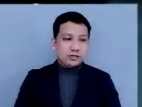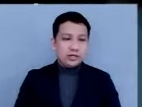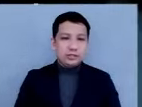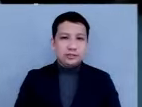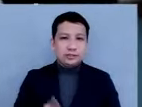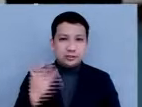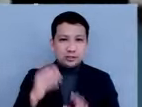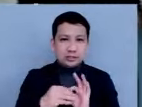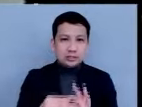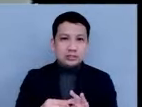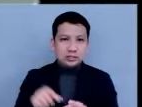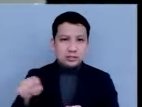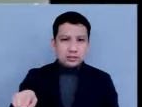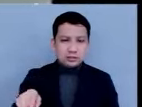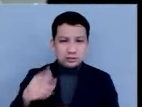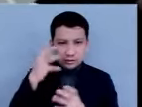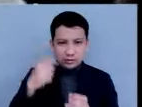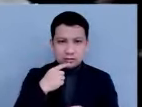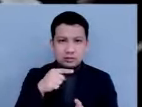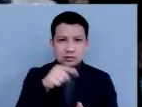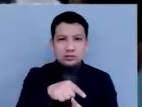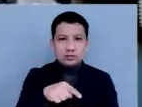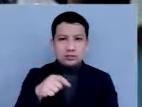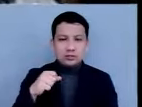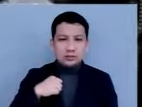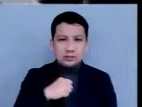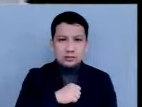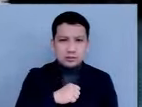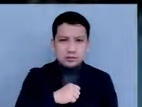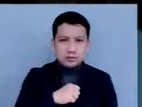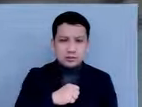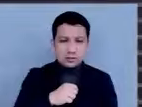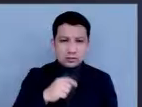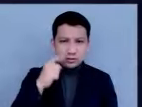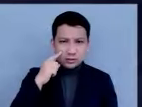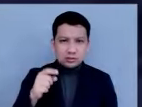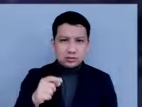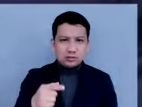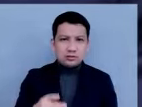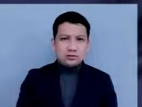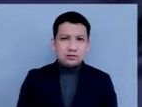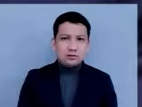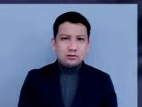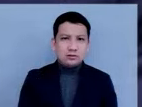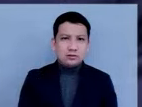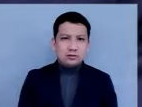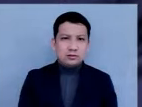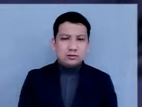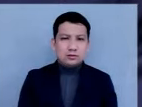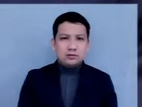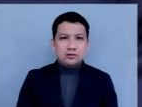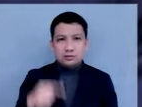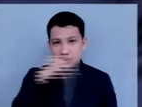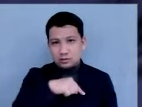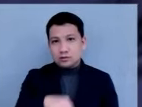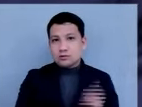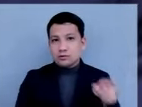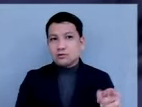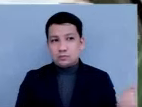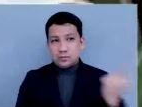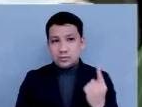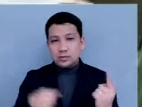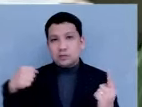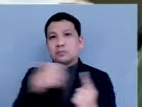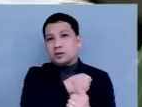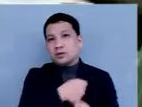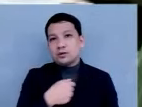na gigil na binanata ni Senator de la Rosa si Espinosa. Sinungaling siya. Makita ko siya, suntukin ko siya sa mukha.